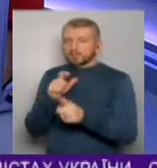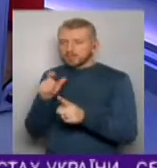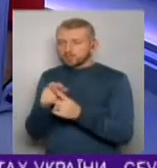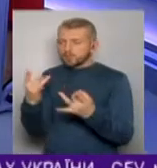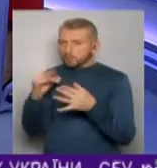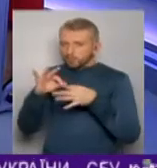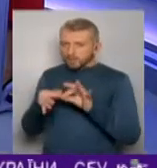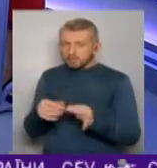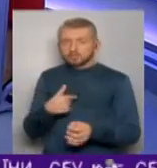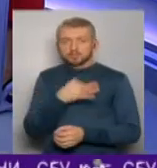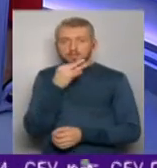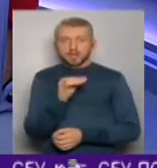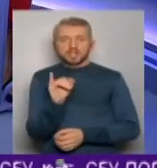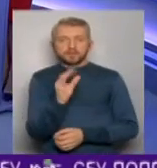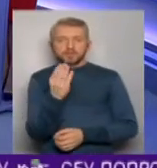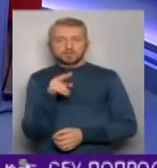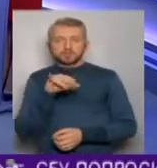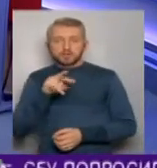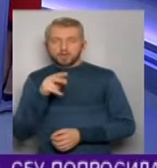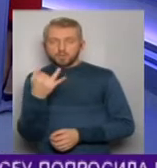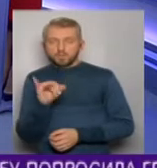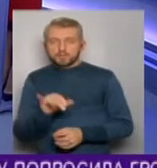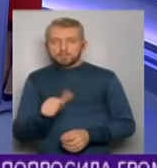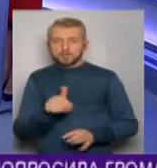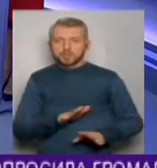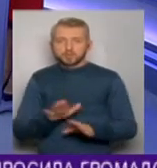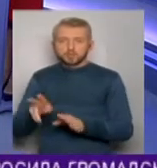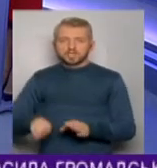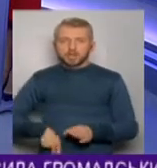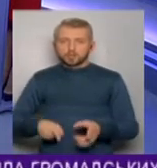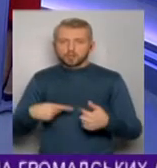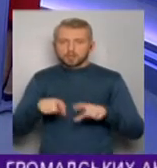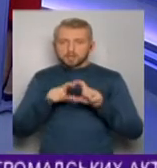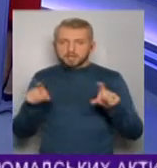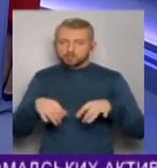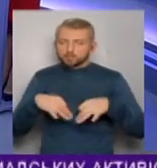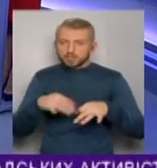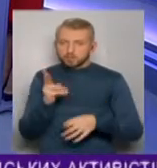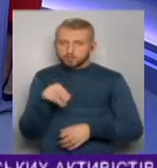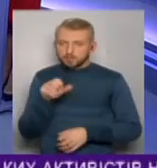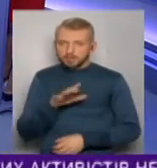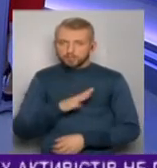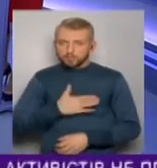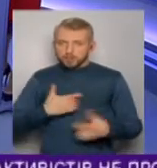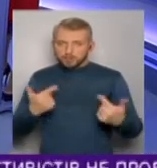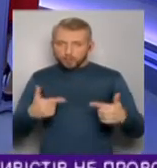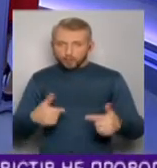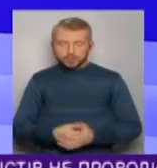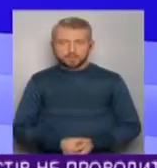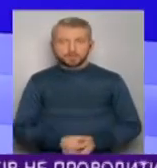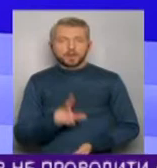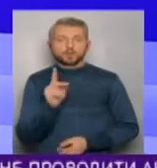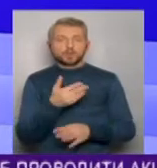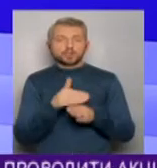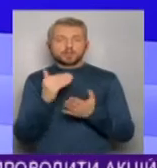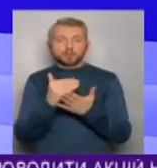роз'яснення. Я нагадаю, що Іван Шпильовий, перший заступник директора департаменту транспортної інфраструктури КМДА, був гостем нашої студії. В другій